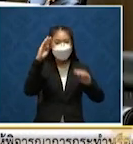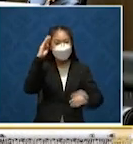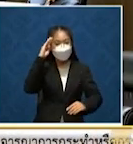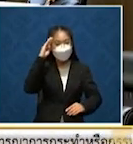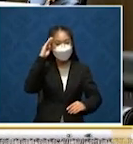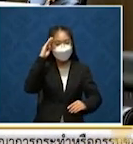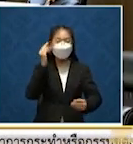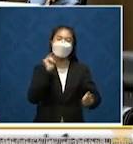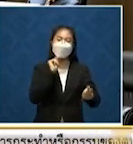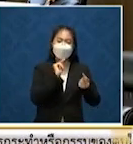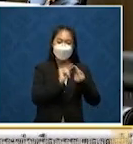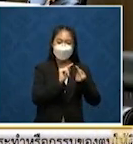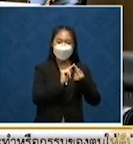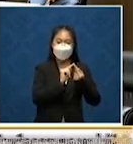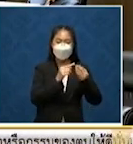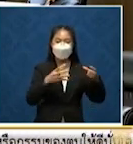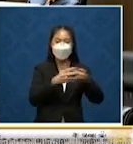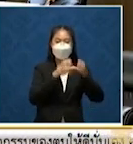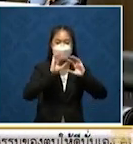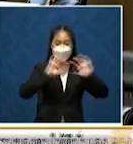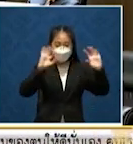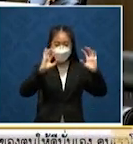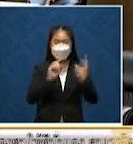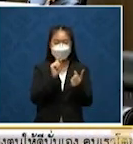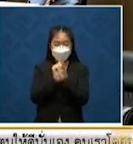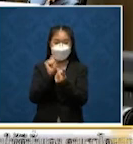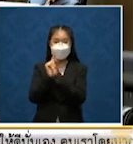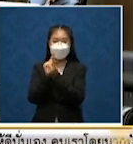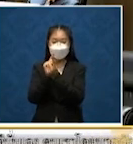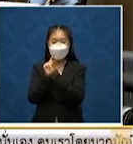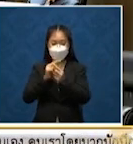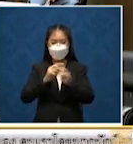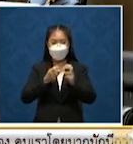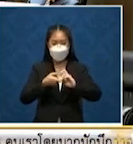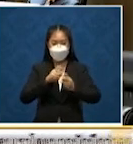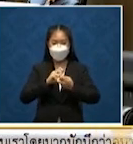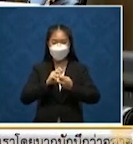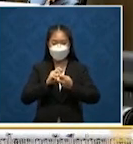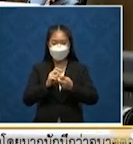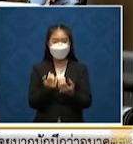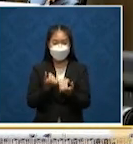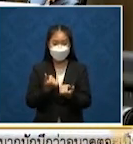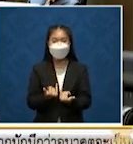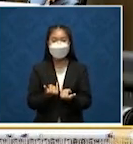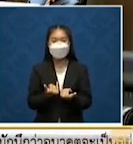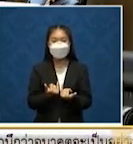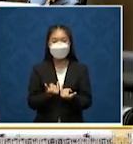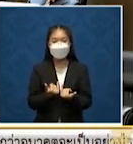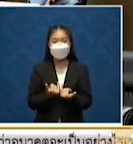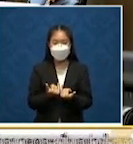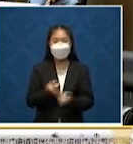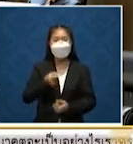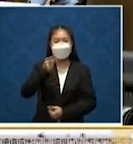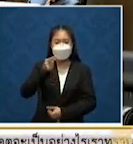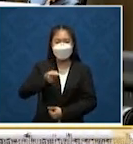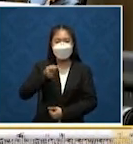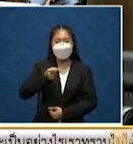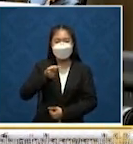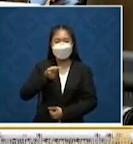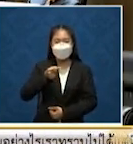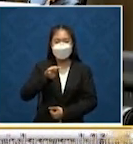าบางเรื่องใกล้จะเสร็จอีกไม่กี่เดือนเนี่ยบางเรื่องอีก2ปีเสร็จอย่างนี้เป็นต้นนะเปลวสีเงินเนี่ยบอกว่